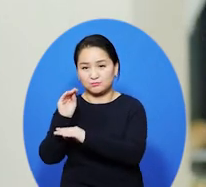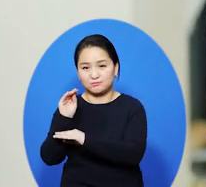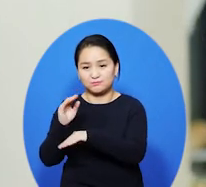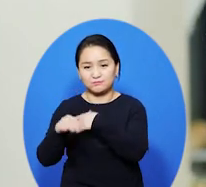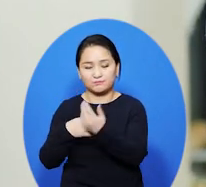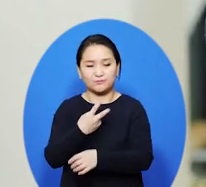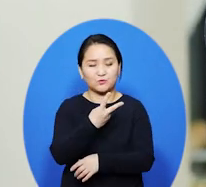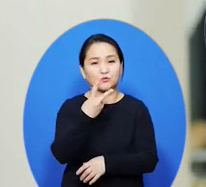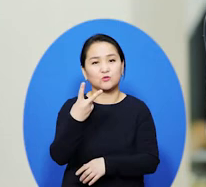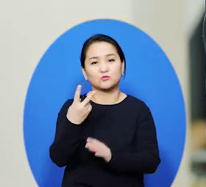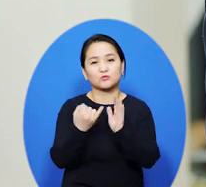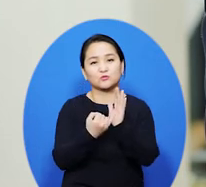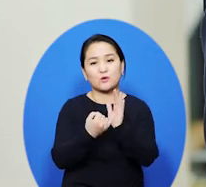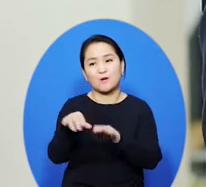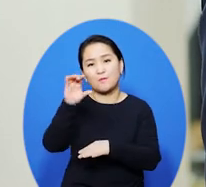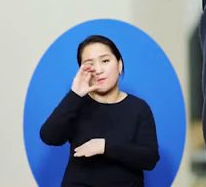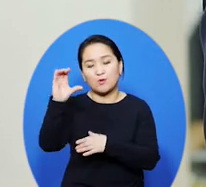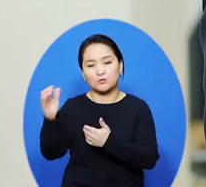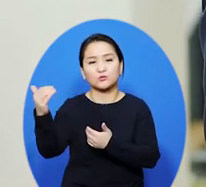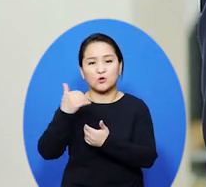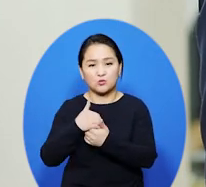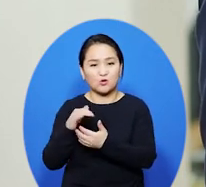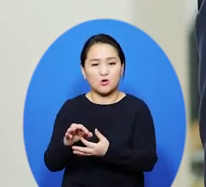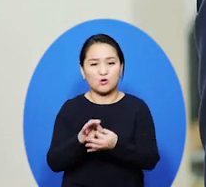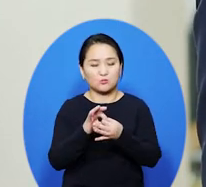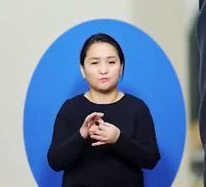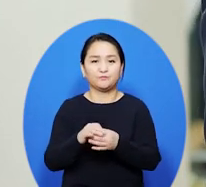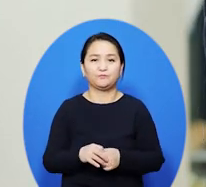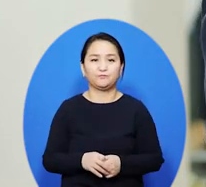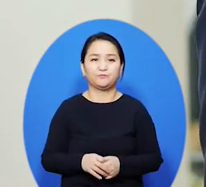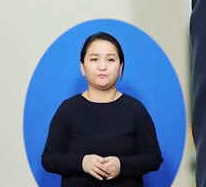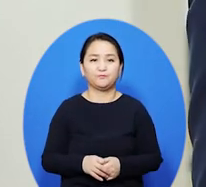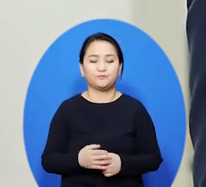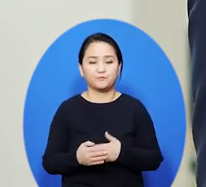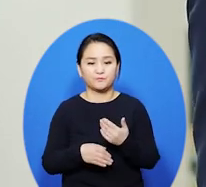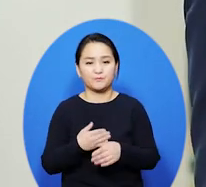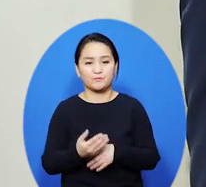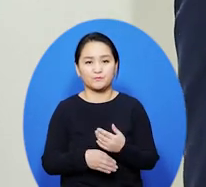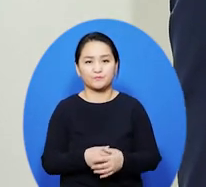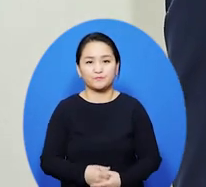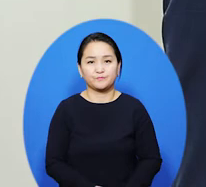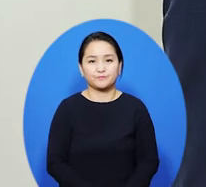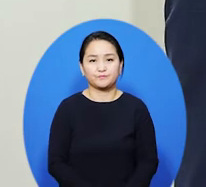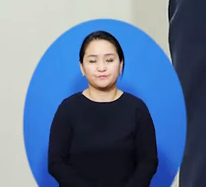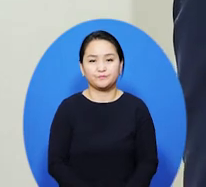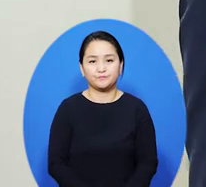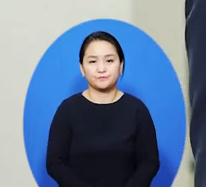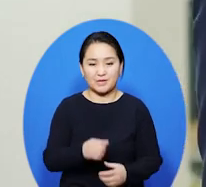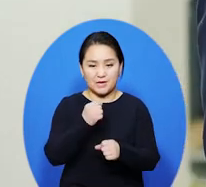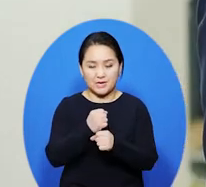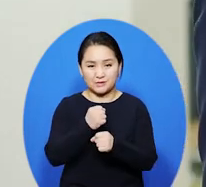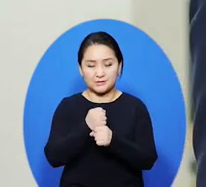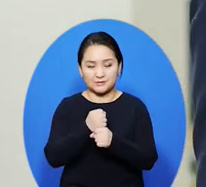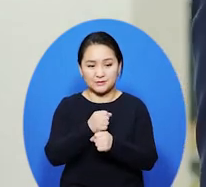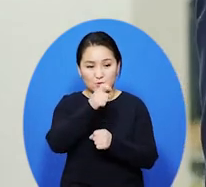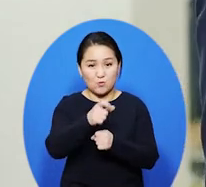одоогийн төвшөнд 226 аж ахуйн нэгжийг энд бидний төсөлтөд оруулаад явж байна. Тийм. Энэ нь бол энэ ажил